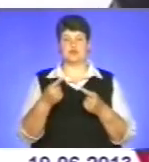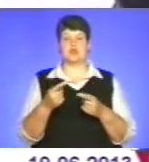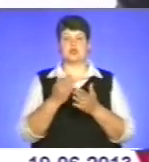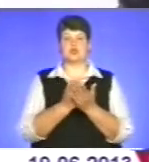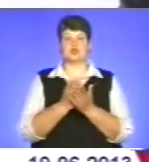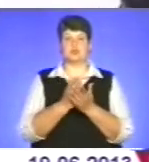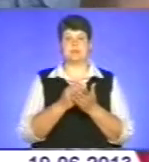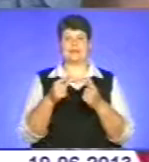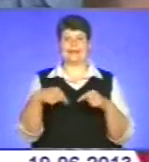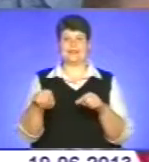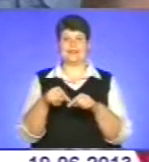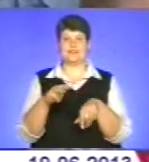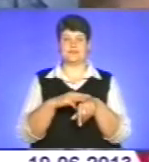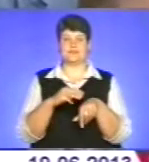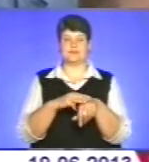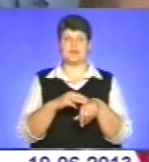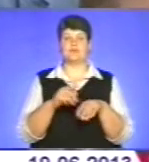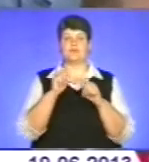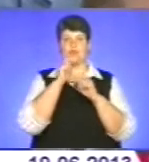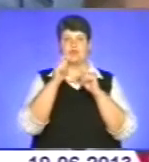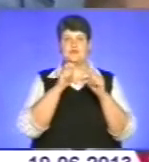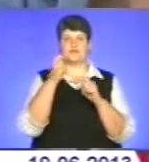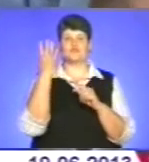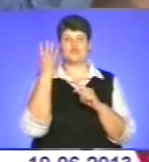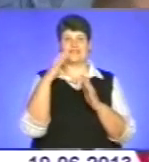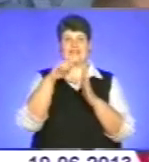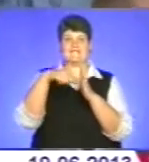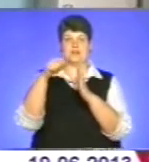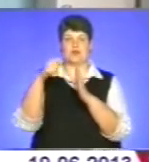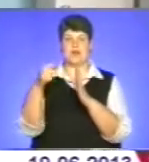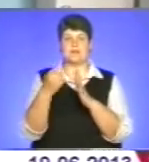інспекторів міліції. Він подарував відділенню 4 відеокамери